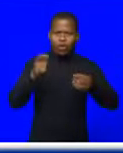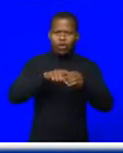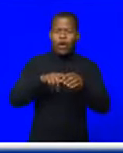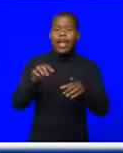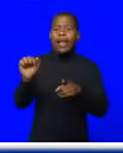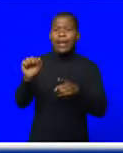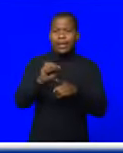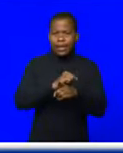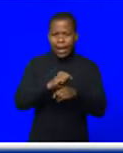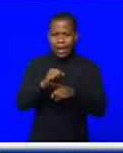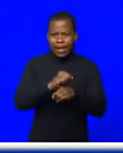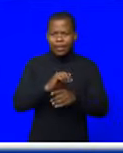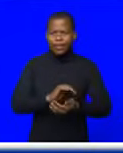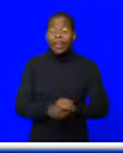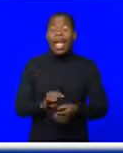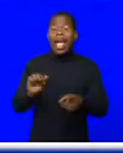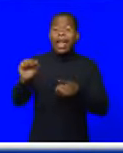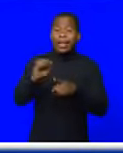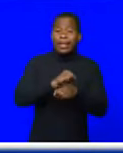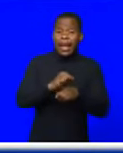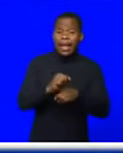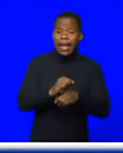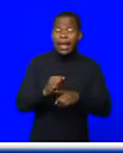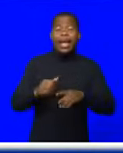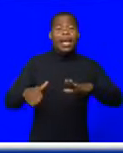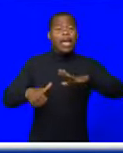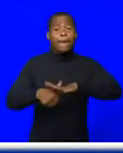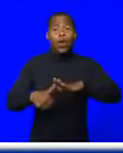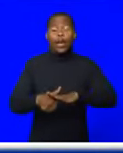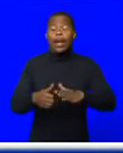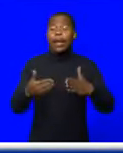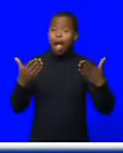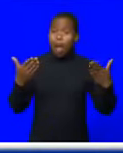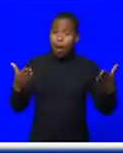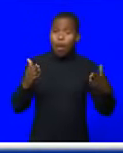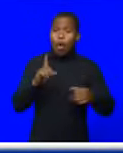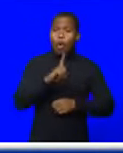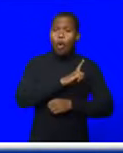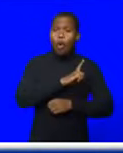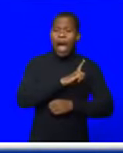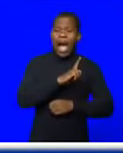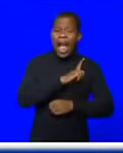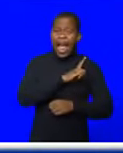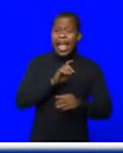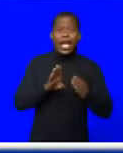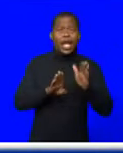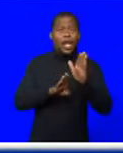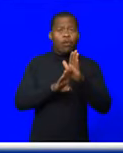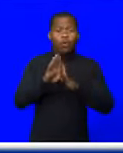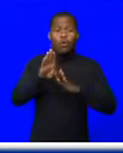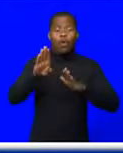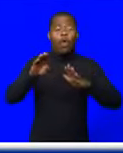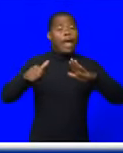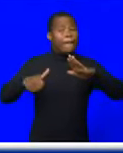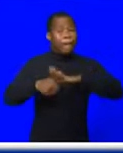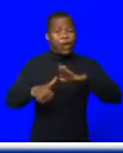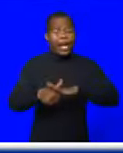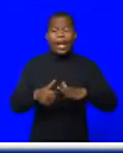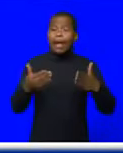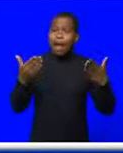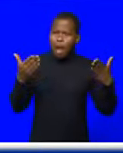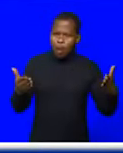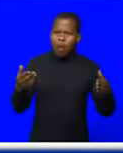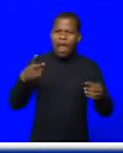ngoba kwethi ngiyale sibhekene nato sisivisa amaSwati siyayitsina lentuthuko futhi siyathinga kwadi